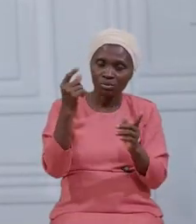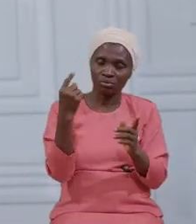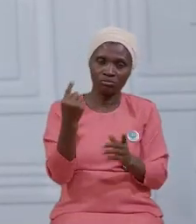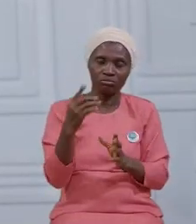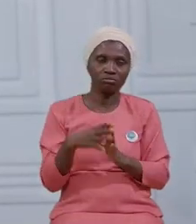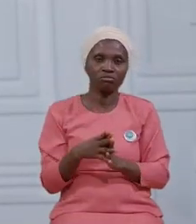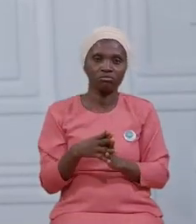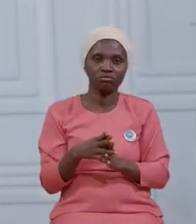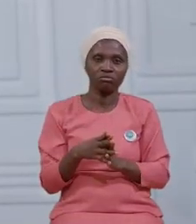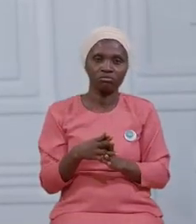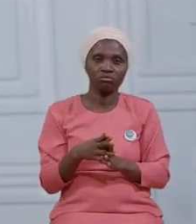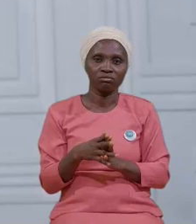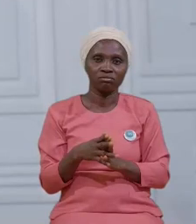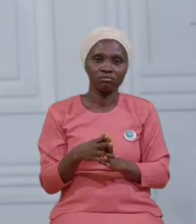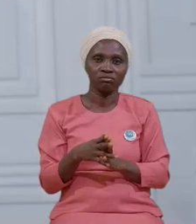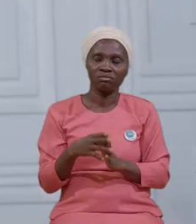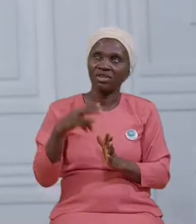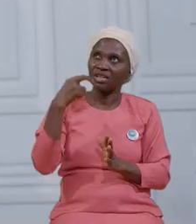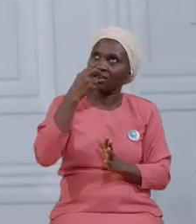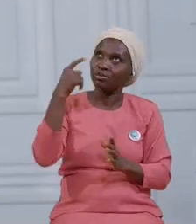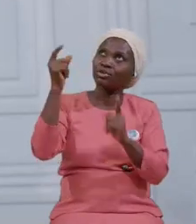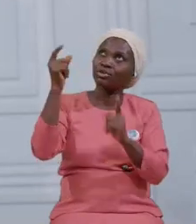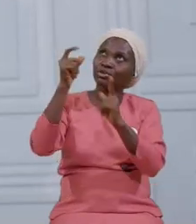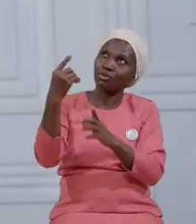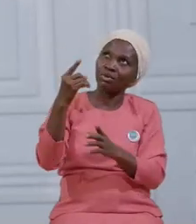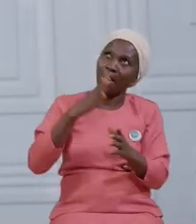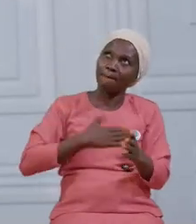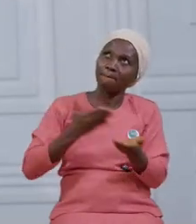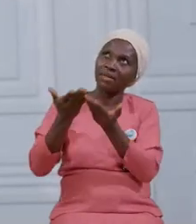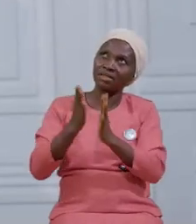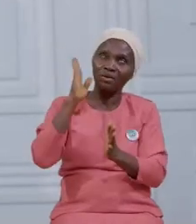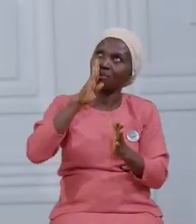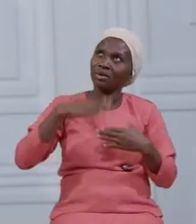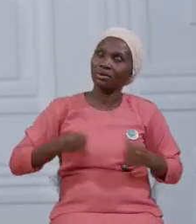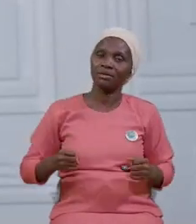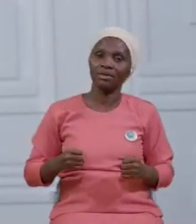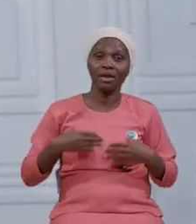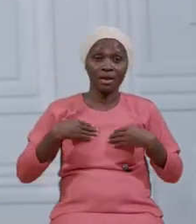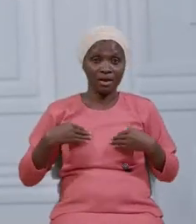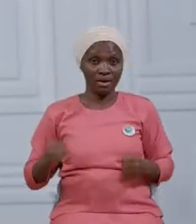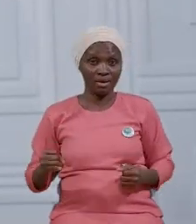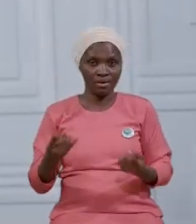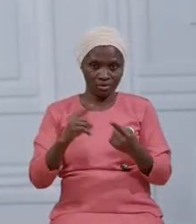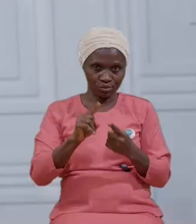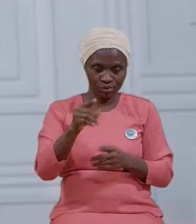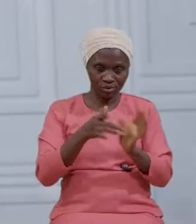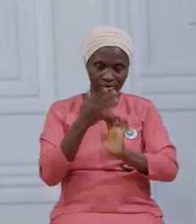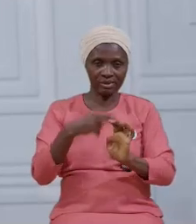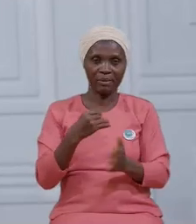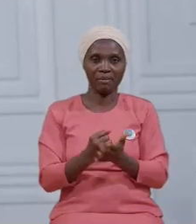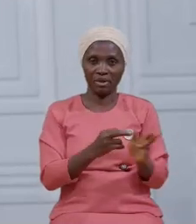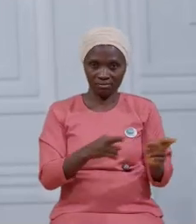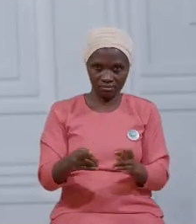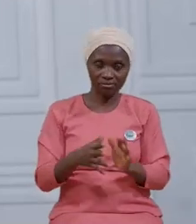et mon serviteur sera guéri. La guérison vient pour vous. Prépare-toi.